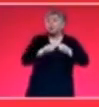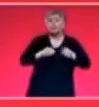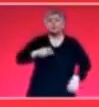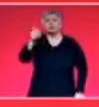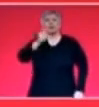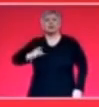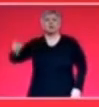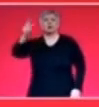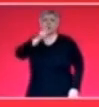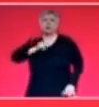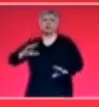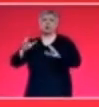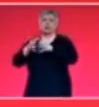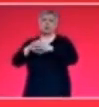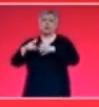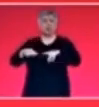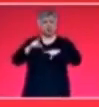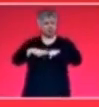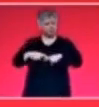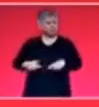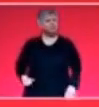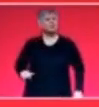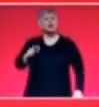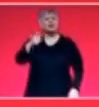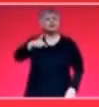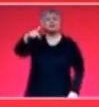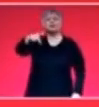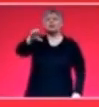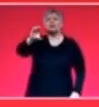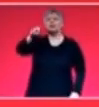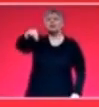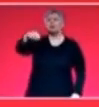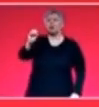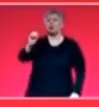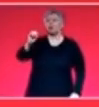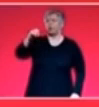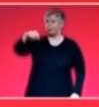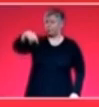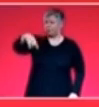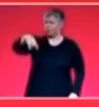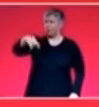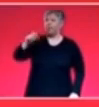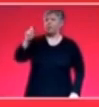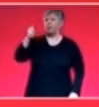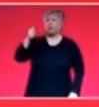σύνολο. Η Γενόπ ΔΕΗ, την οποία έχω την τιμή να εκπροσωπώ,